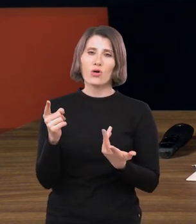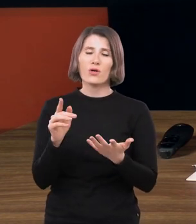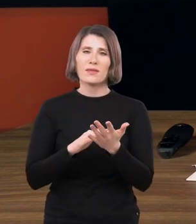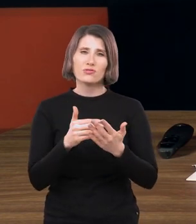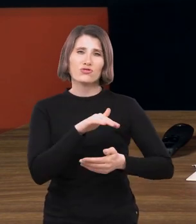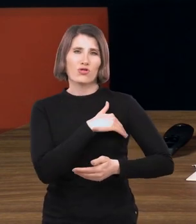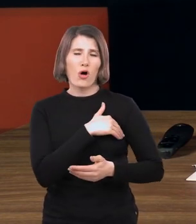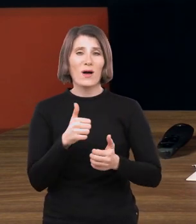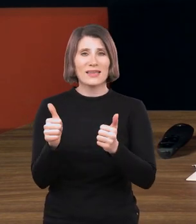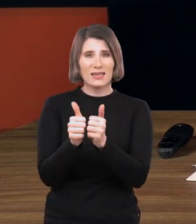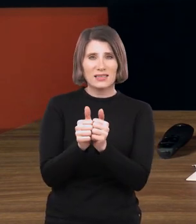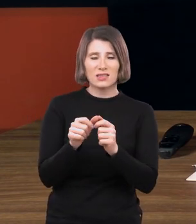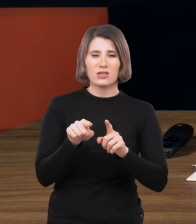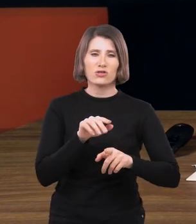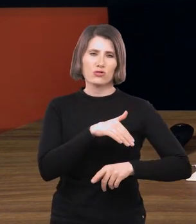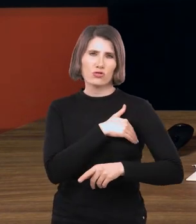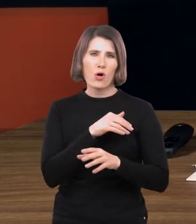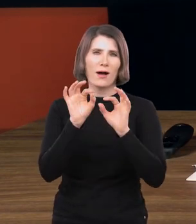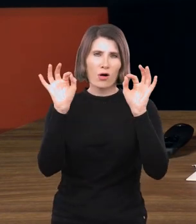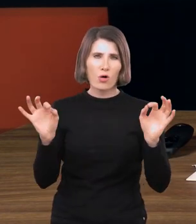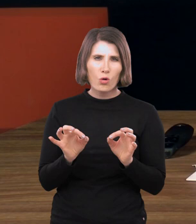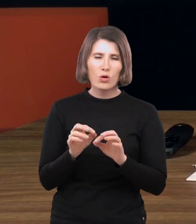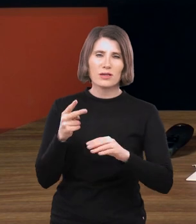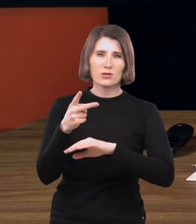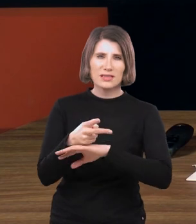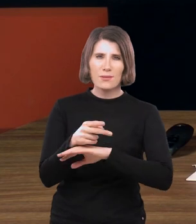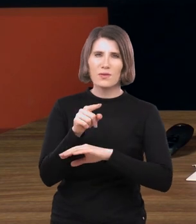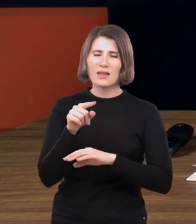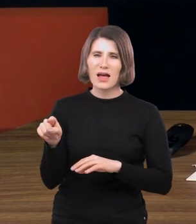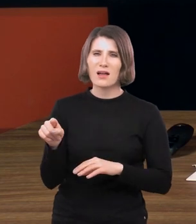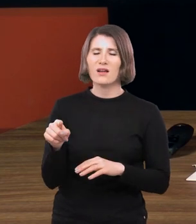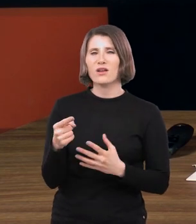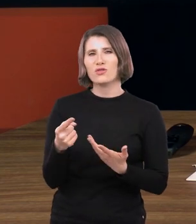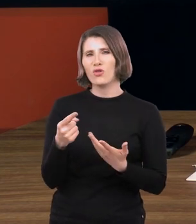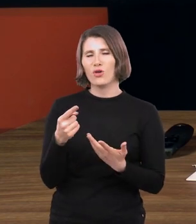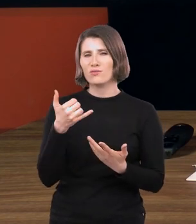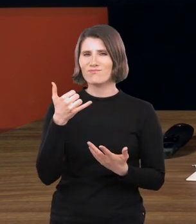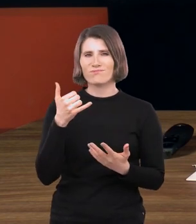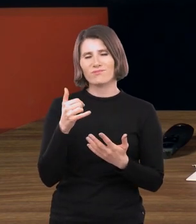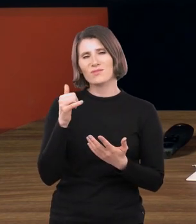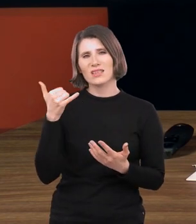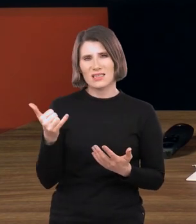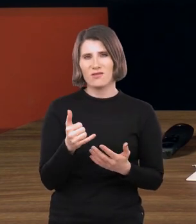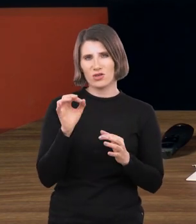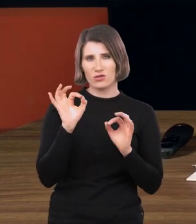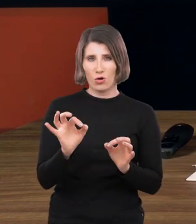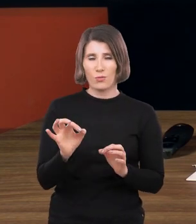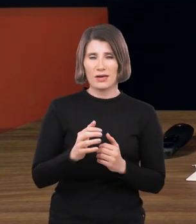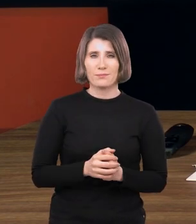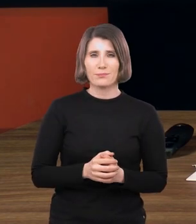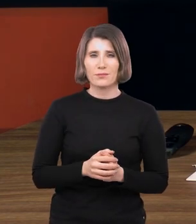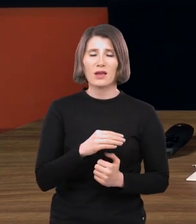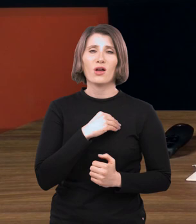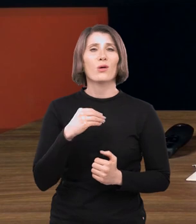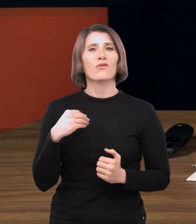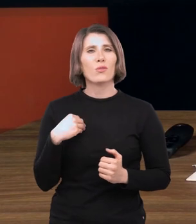i szkół ogólnodostępnych nie zawsze ta sytuacja wygląda dobrze. Mamy obecnie w Polsce tendencję